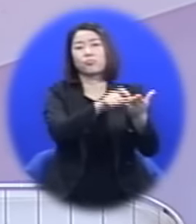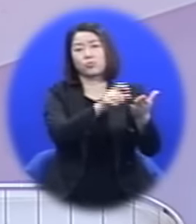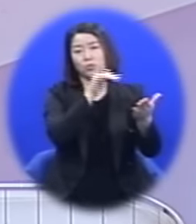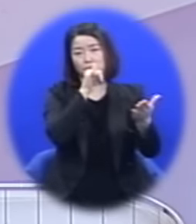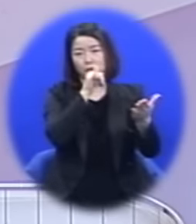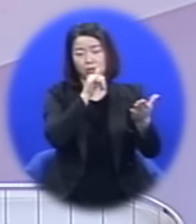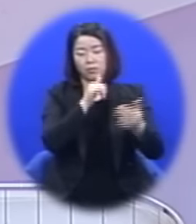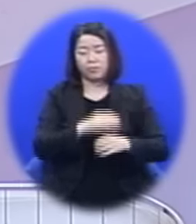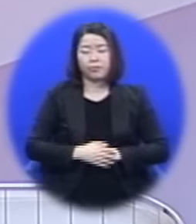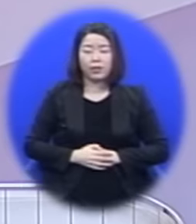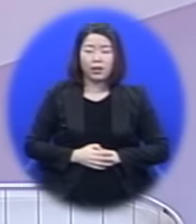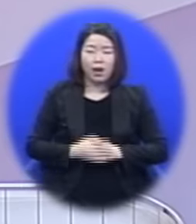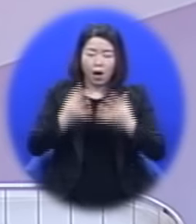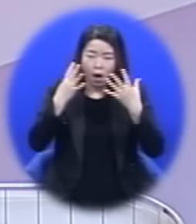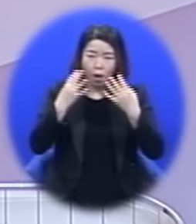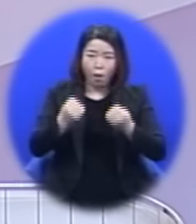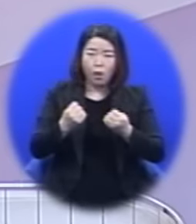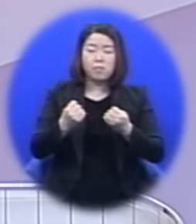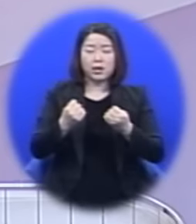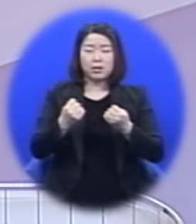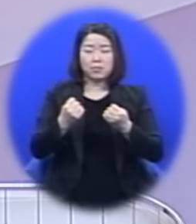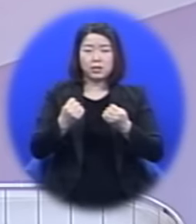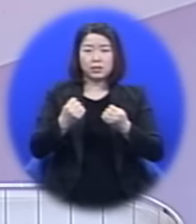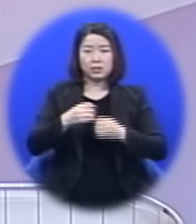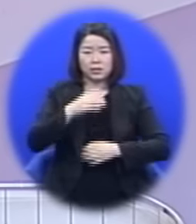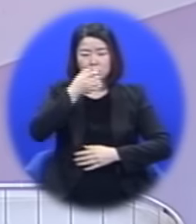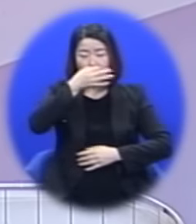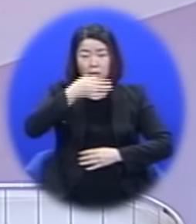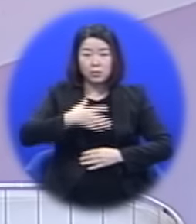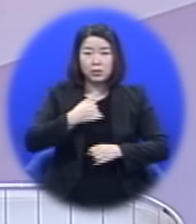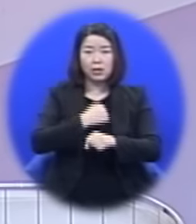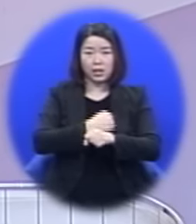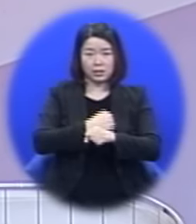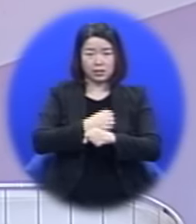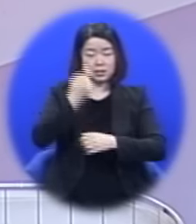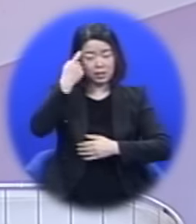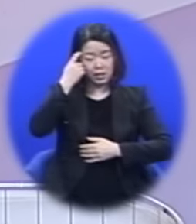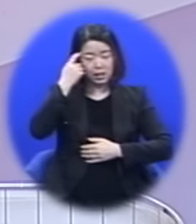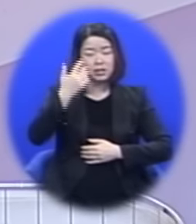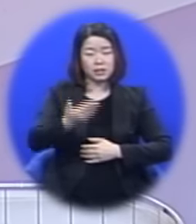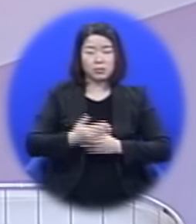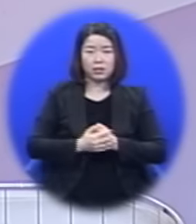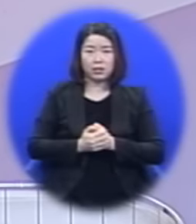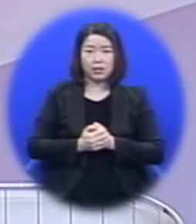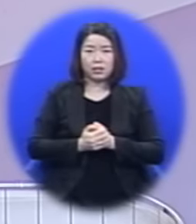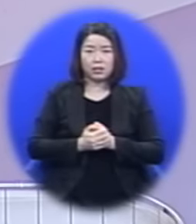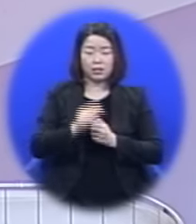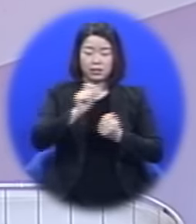얼마나 많은 성도가 현실과 이상에서 괴로워하는지 아십니까? 그렇게 쓰셨어요.